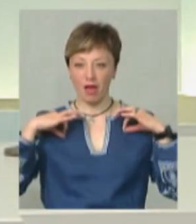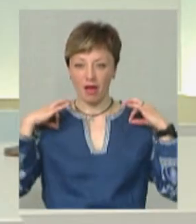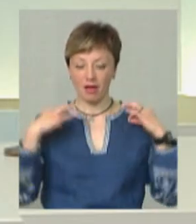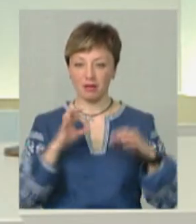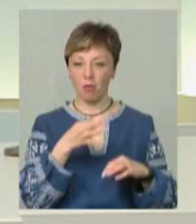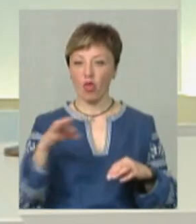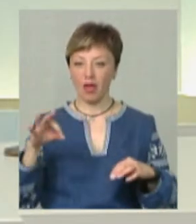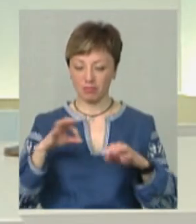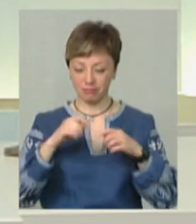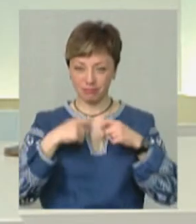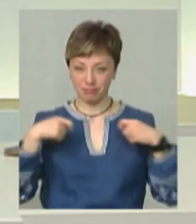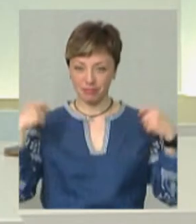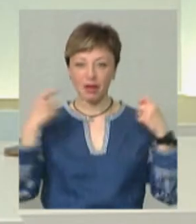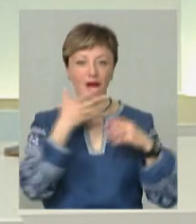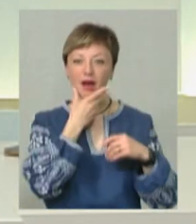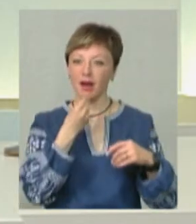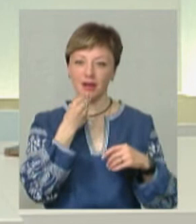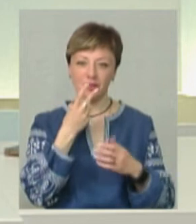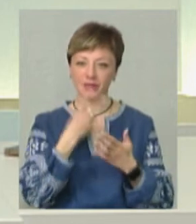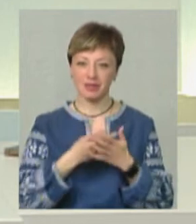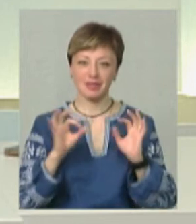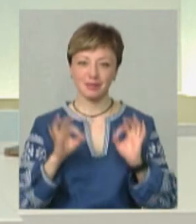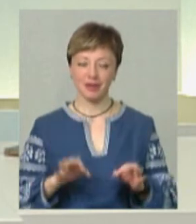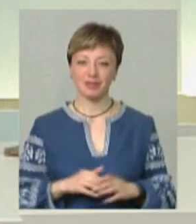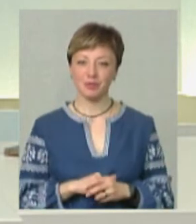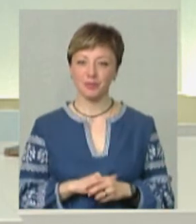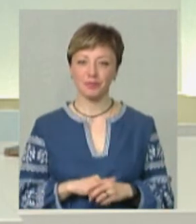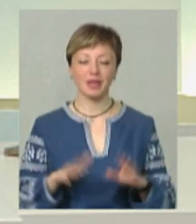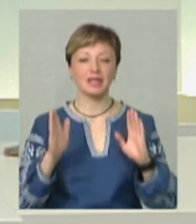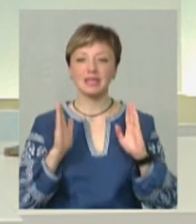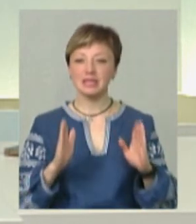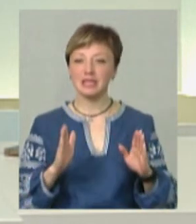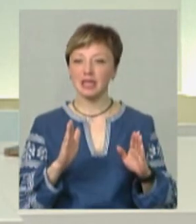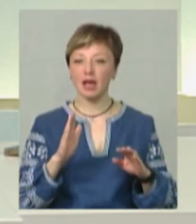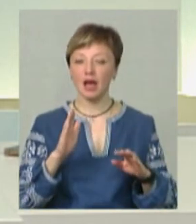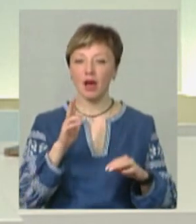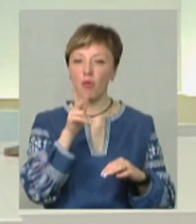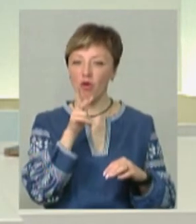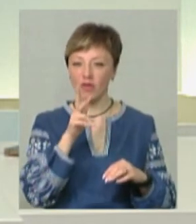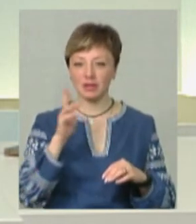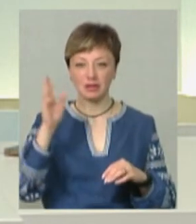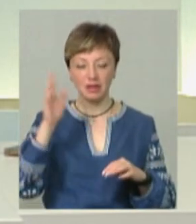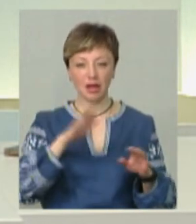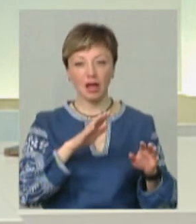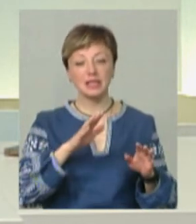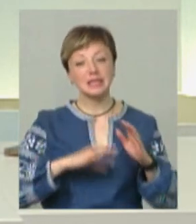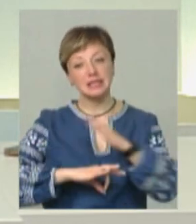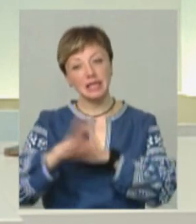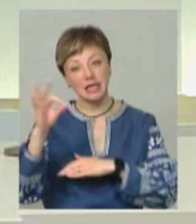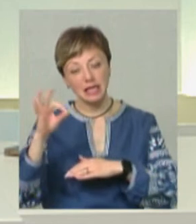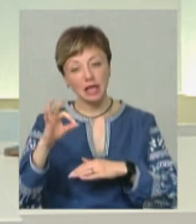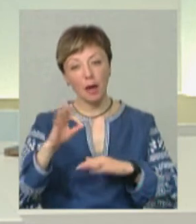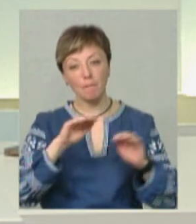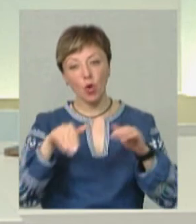вагою. Ось, але вони дуже гарно виглядали насправді. Тільки буковинські подолянки. Наприклад, на території Східного